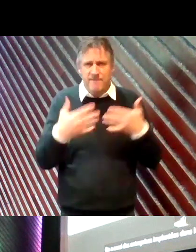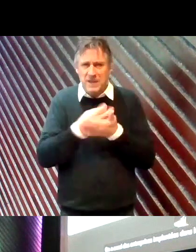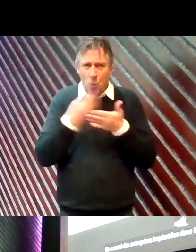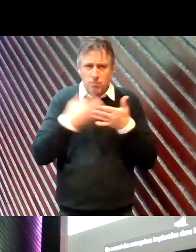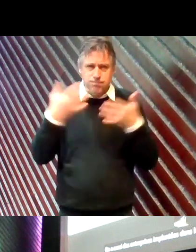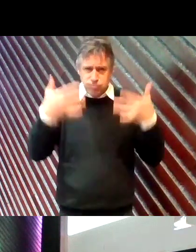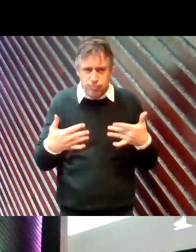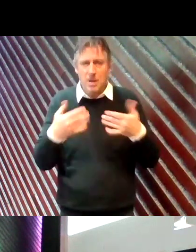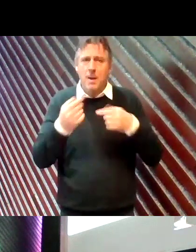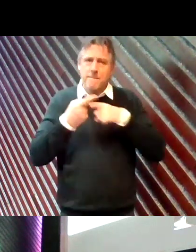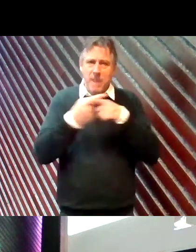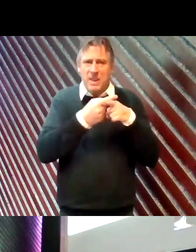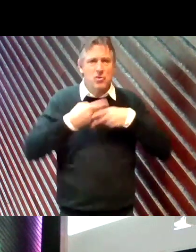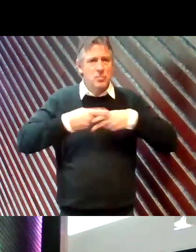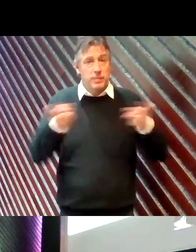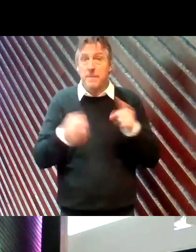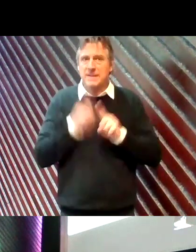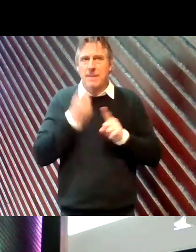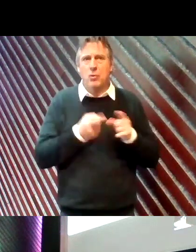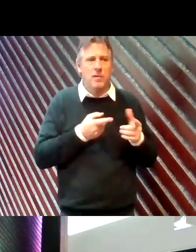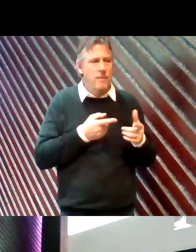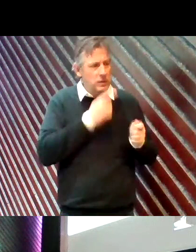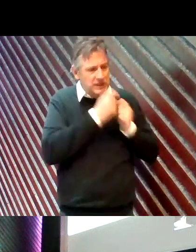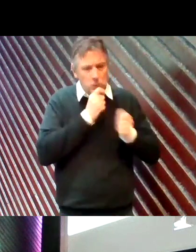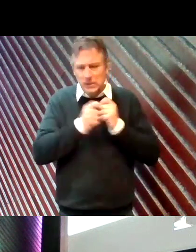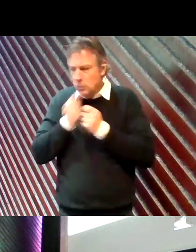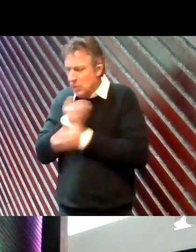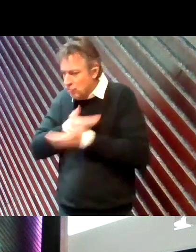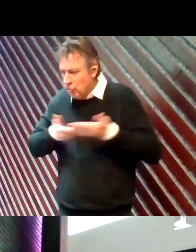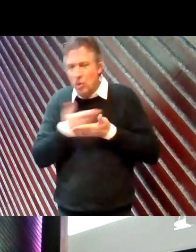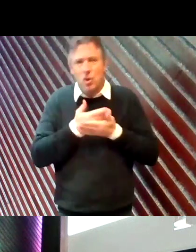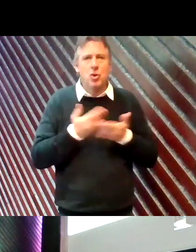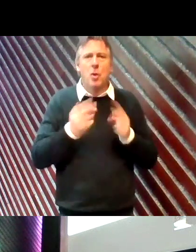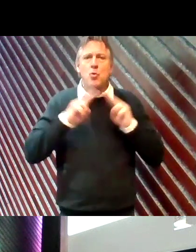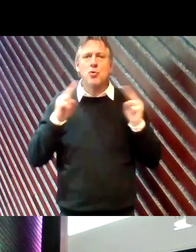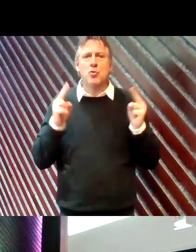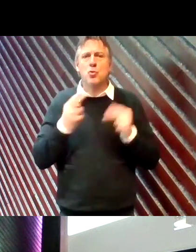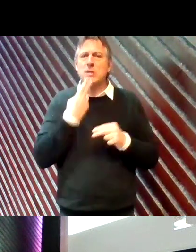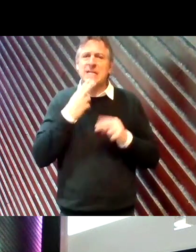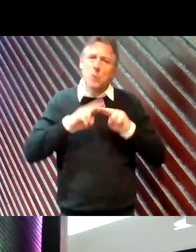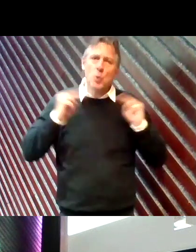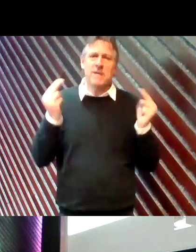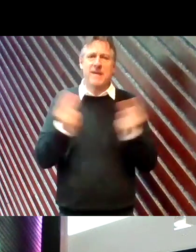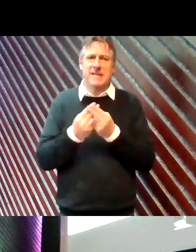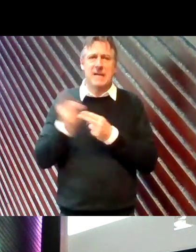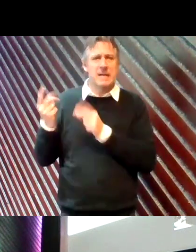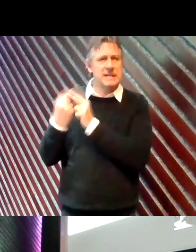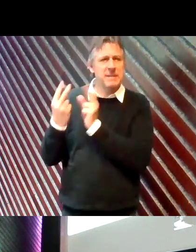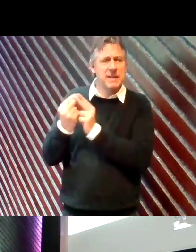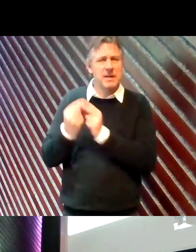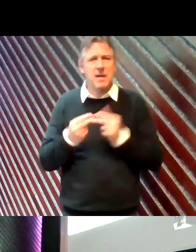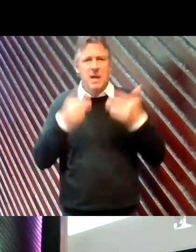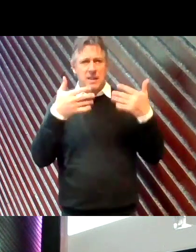effectivement de coopérer de se parler parce que Sylvain parle des usages universels derrière il peut-être de la data science il y a